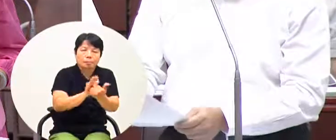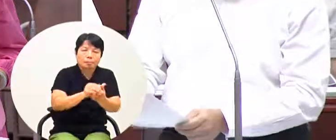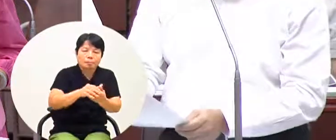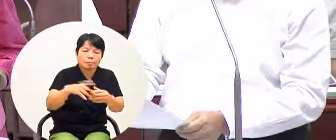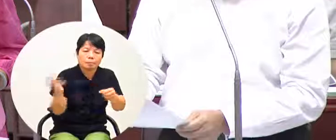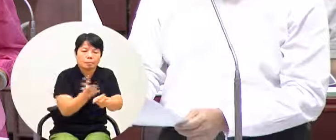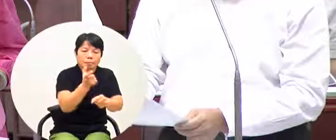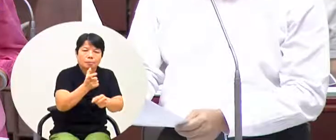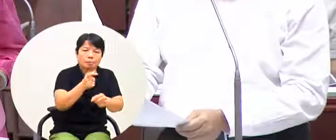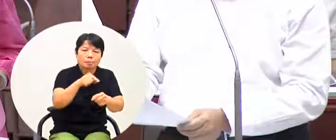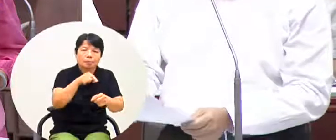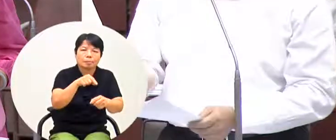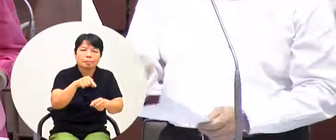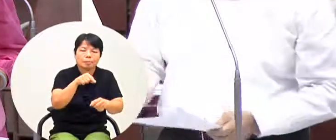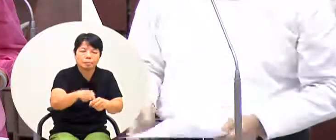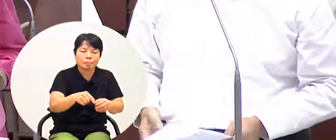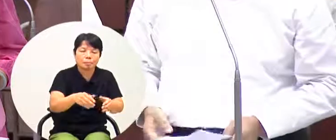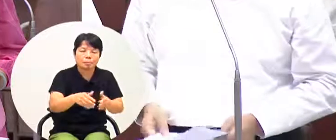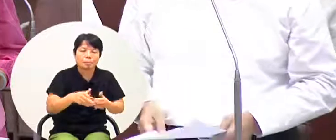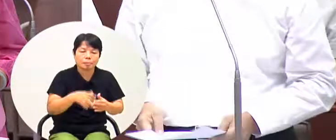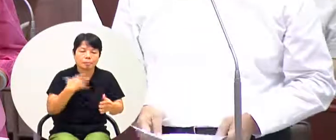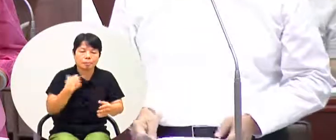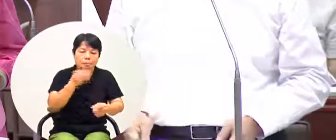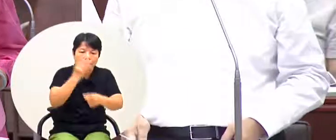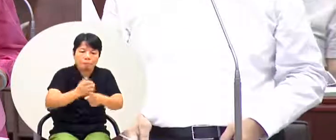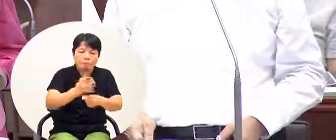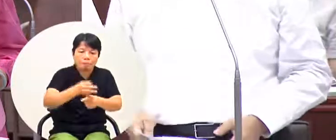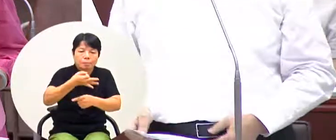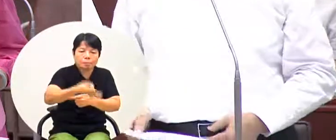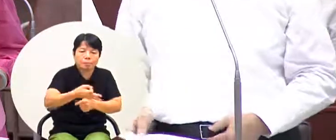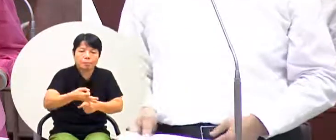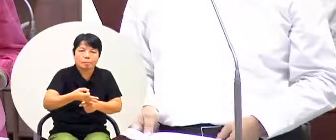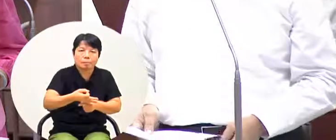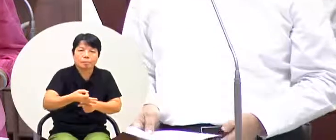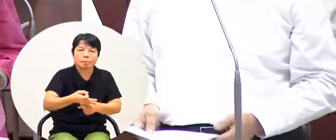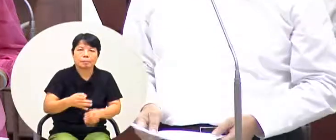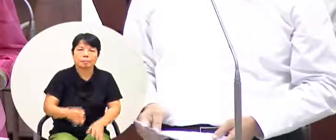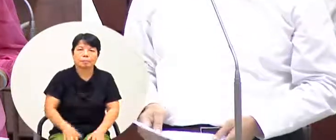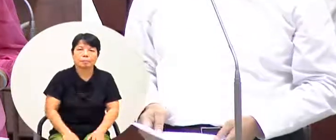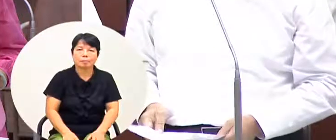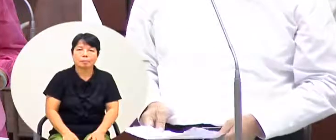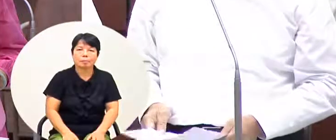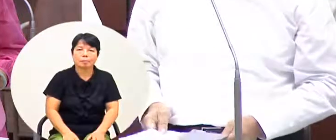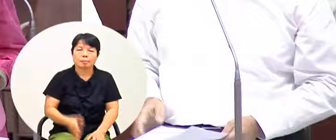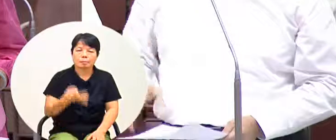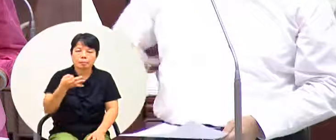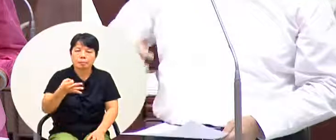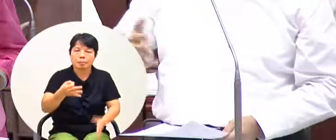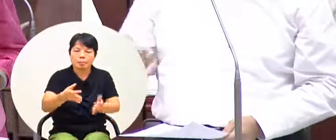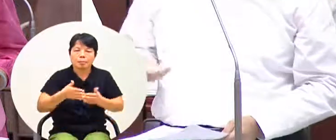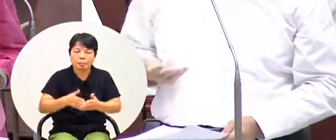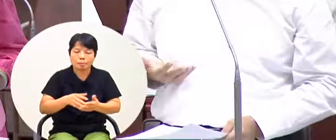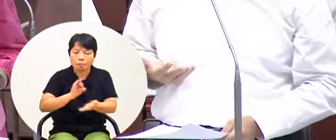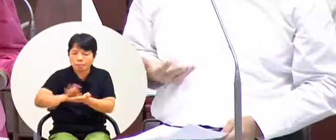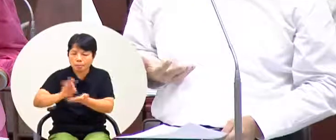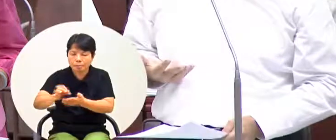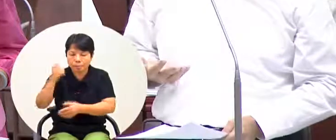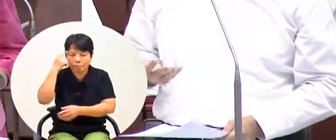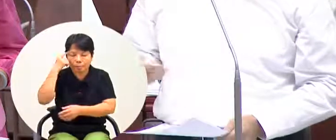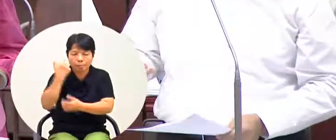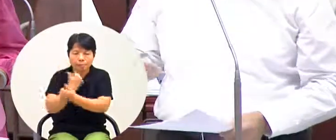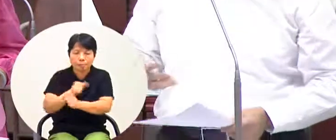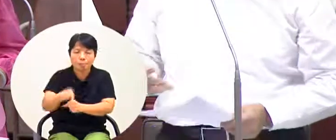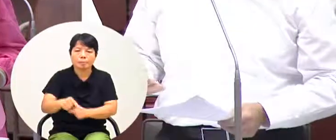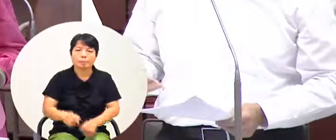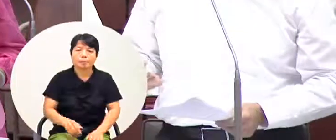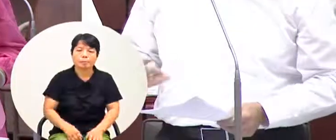免再出一半的经费。所以说，我想这个经费我们也经过通用的考虑了。那另外，如果说我们经费不够，其